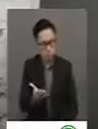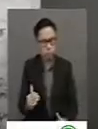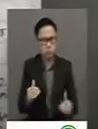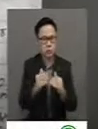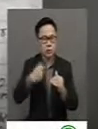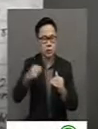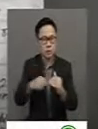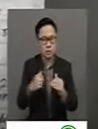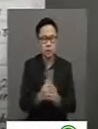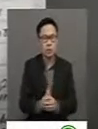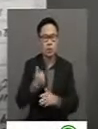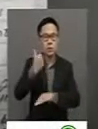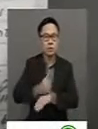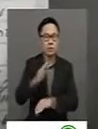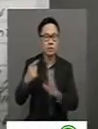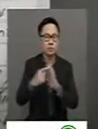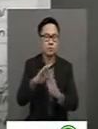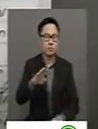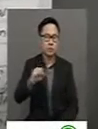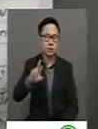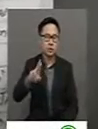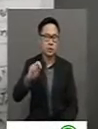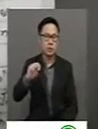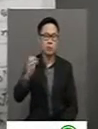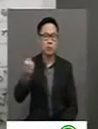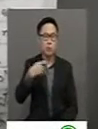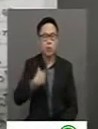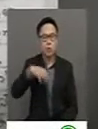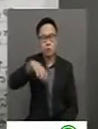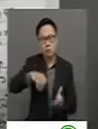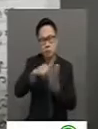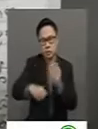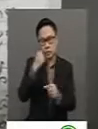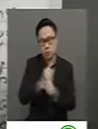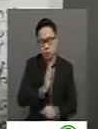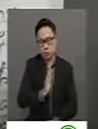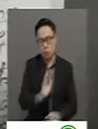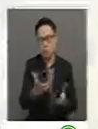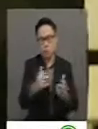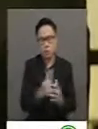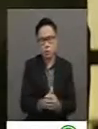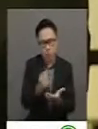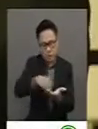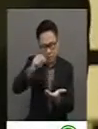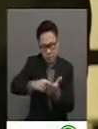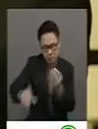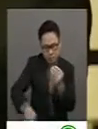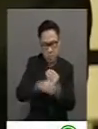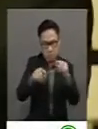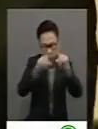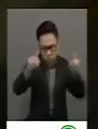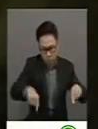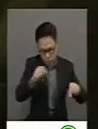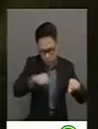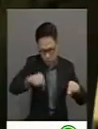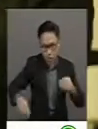ผู้บริหารเบสลินอ้างว่าเจ้าหน้าที่กรมศุลกากรปฏิบัติหน้าที่ไม่ชอบโดยได้เขียนข้อความเพิ่มเติมลง